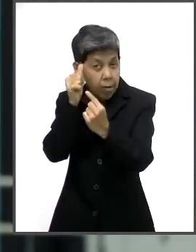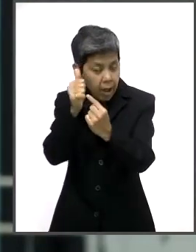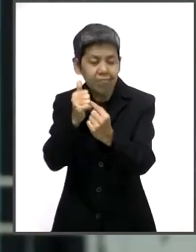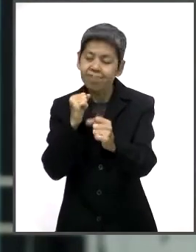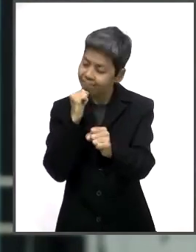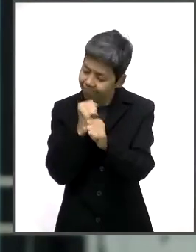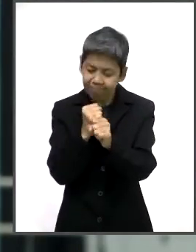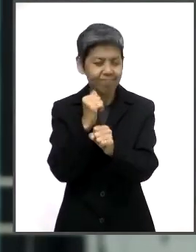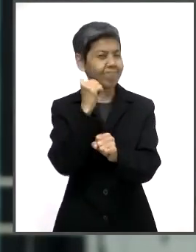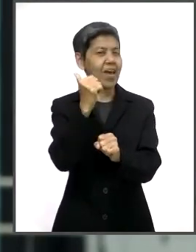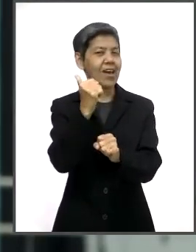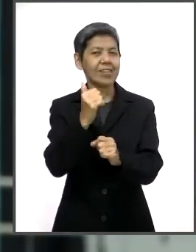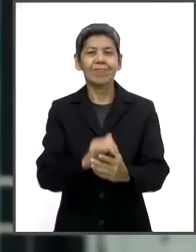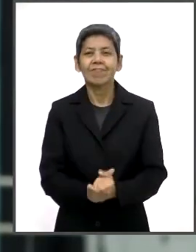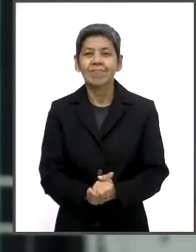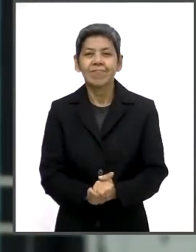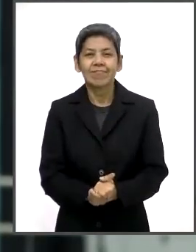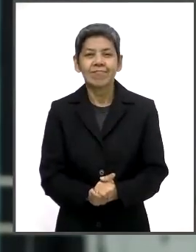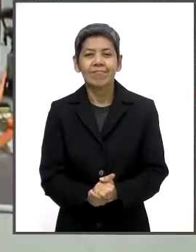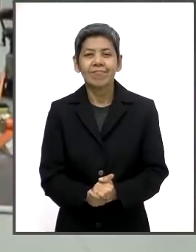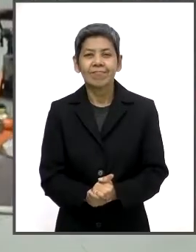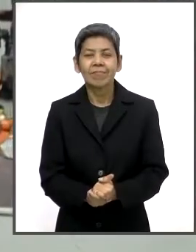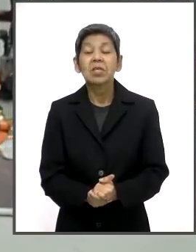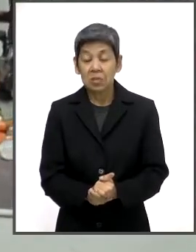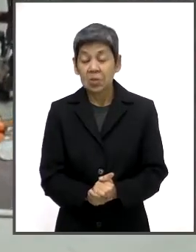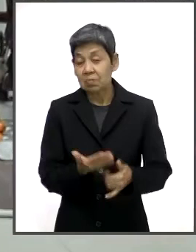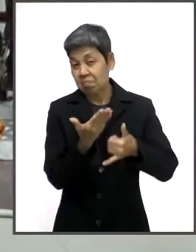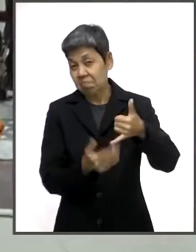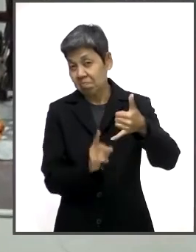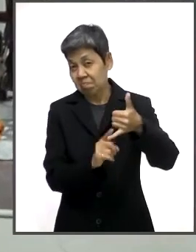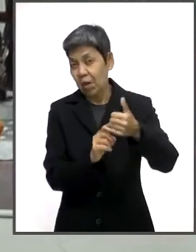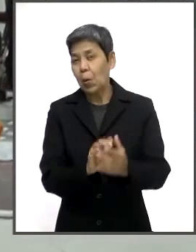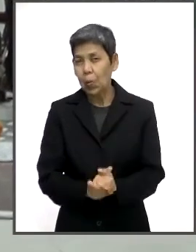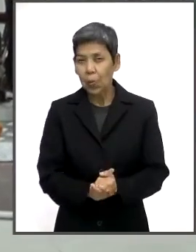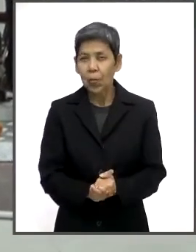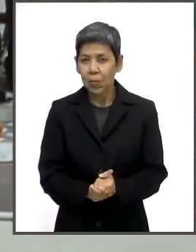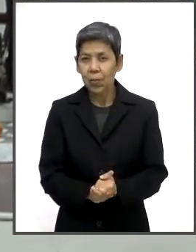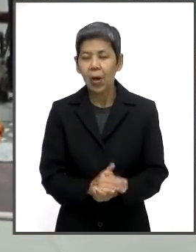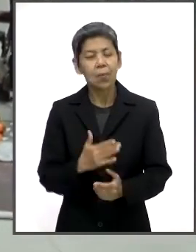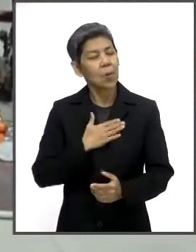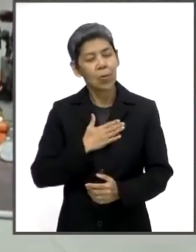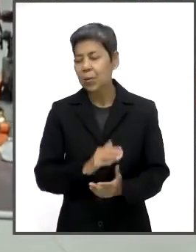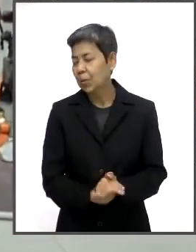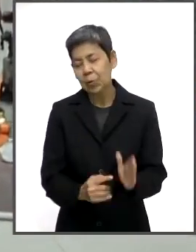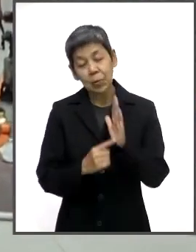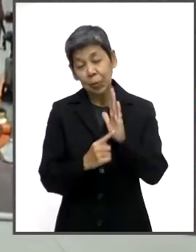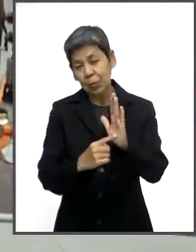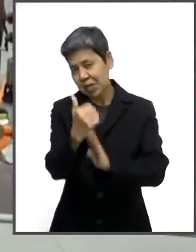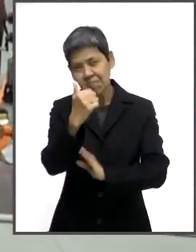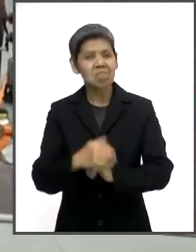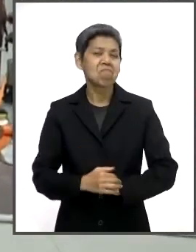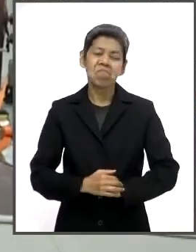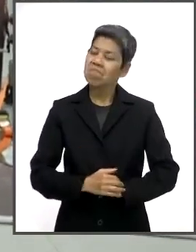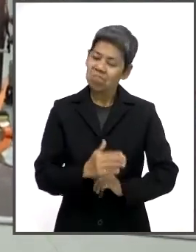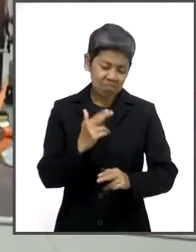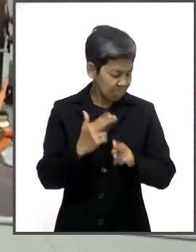ความฝันเราจะประสบความสำเร็จเหมือนสายสุนีค่ะ คุณผู้ชมครับก็ต้องบอกว่านี่เป็นอีกหนึ่งท่านเลยนะที่ผมขอยกเป็นแบบไอดอลผมเลย